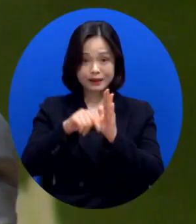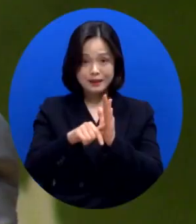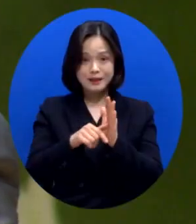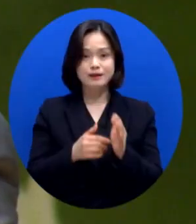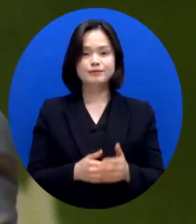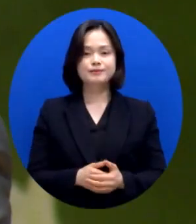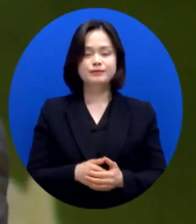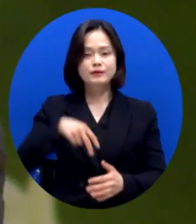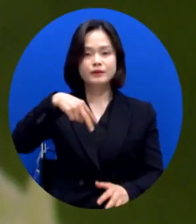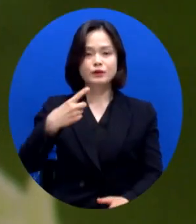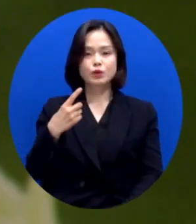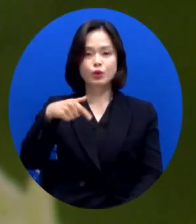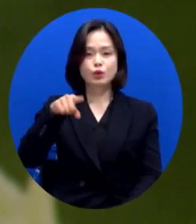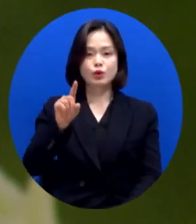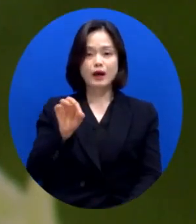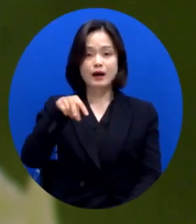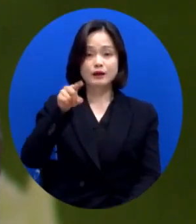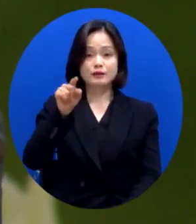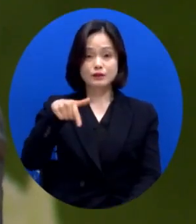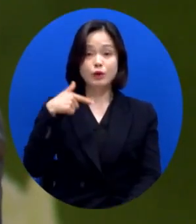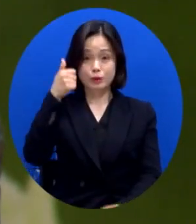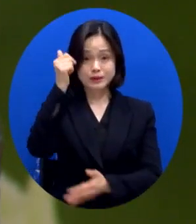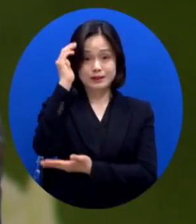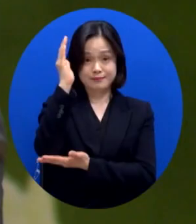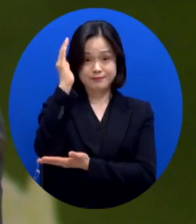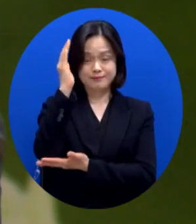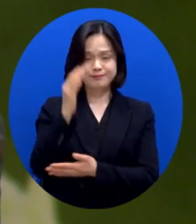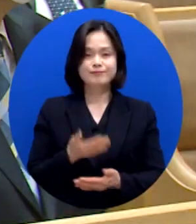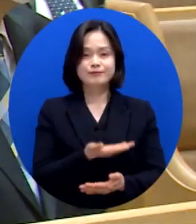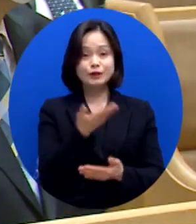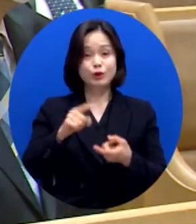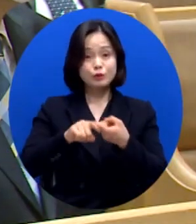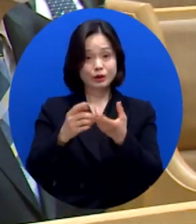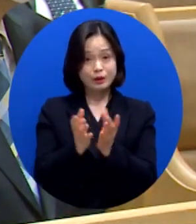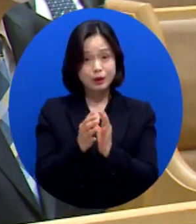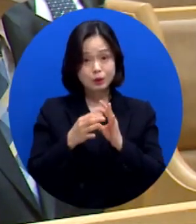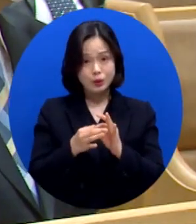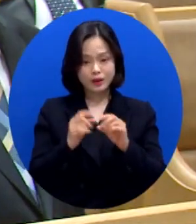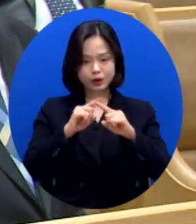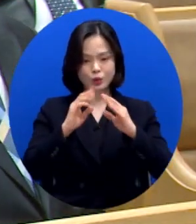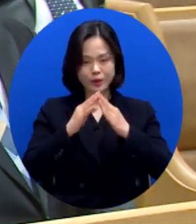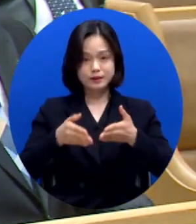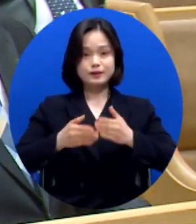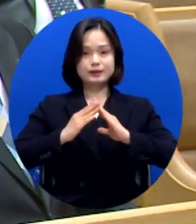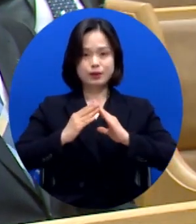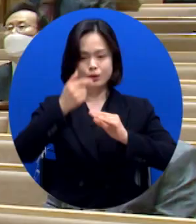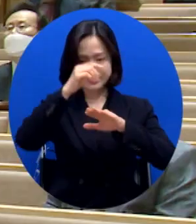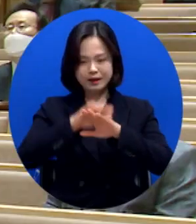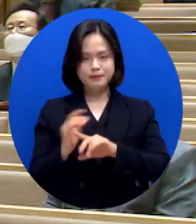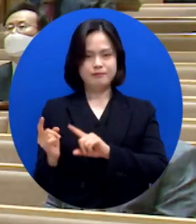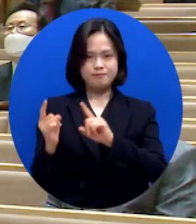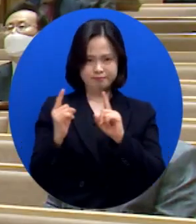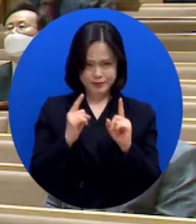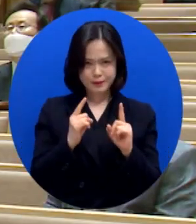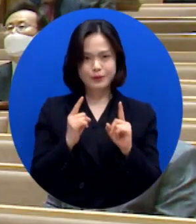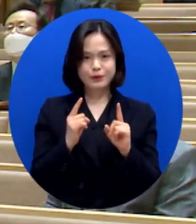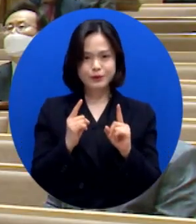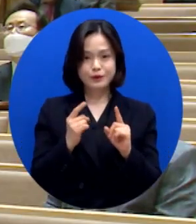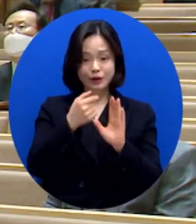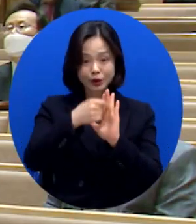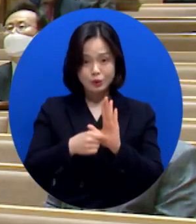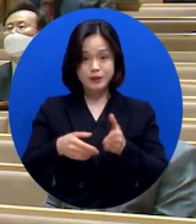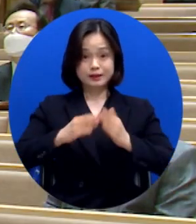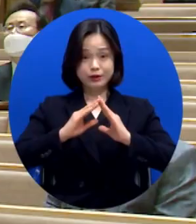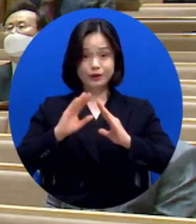합동 총회장 소강성 목사는 영남지역협의회를 통해 교회를 세우고 예배를 다시 회복해 교단을 세우는 회원들이